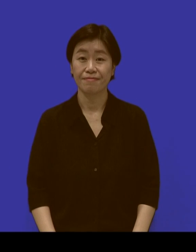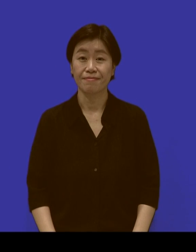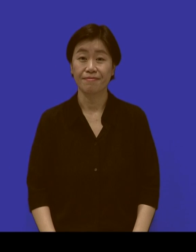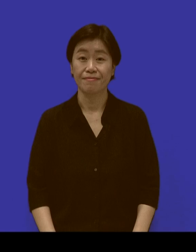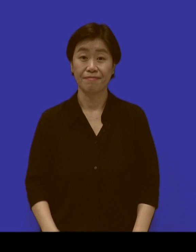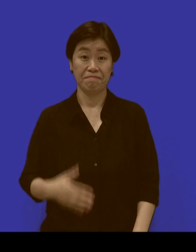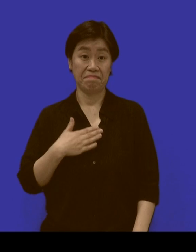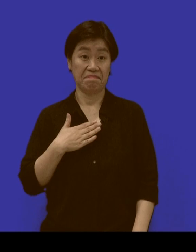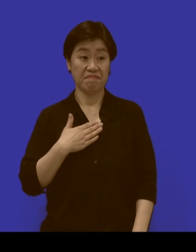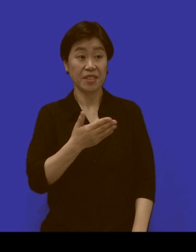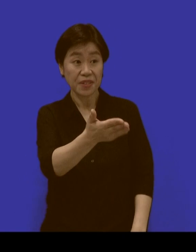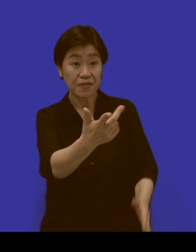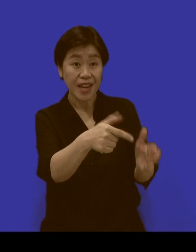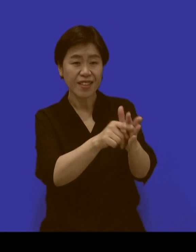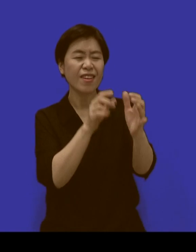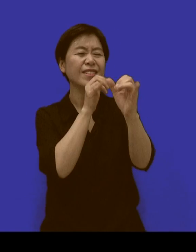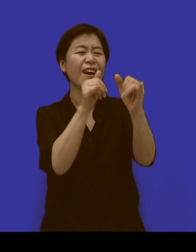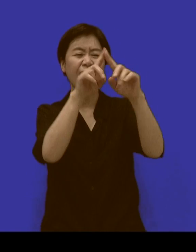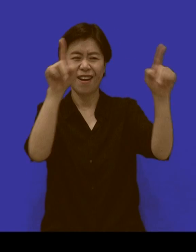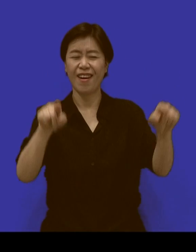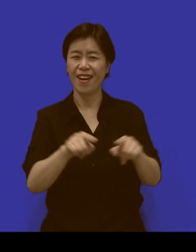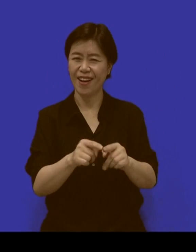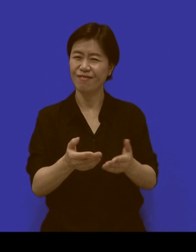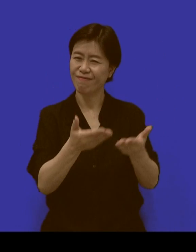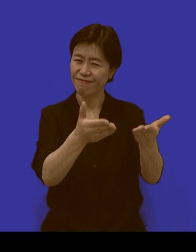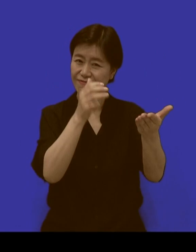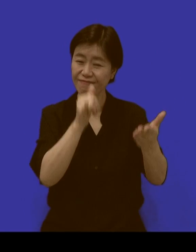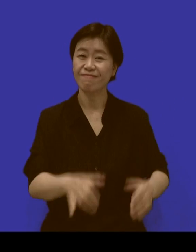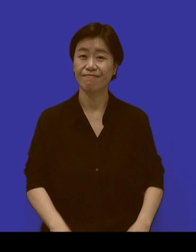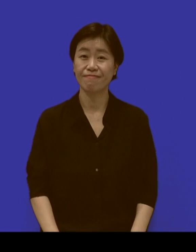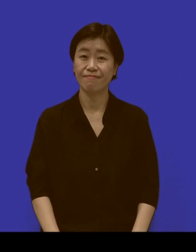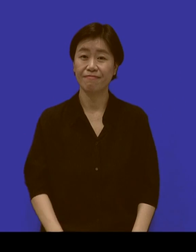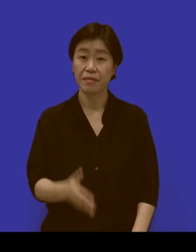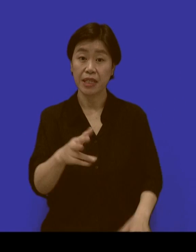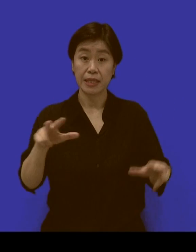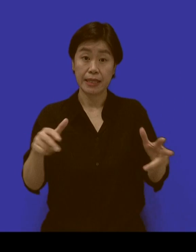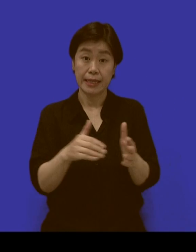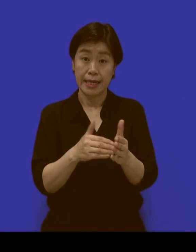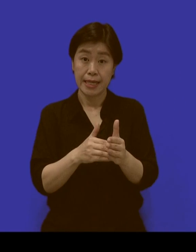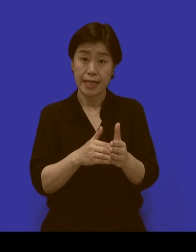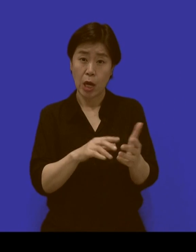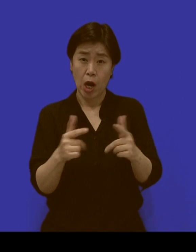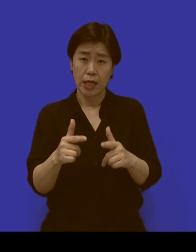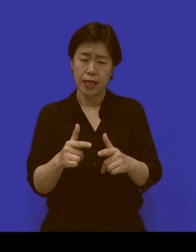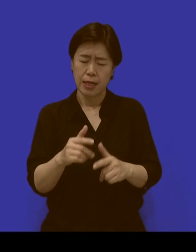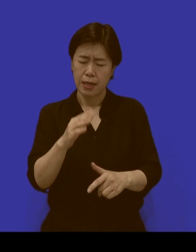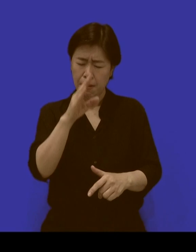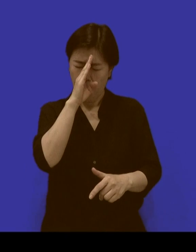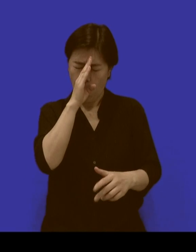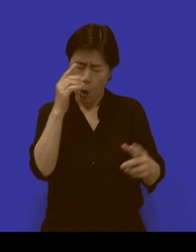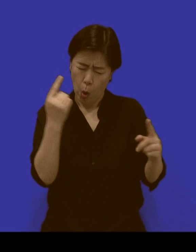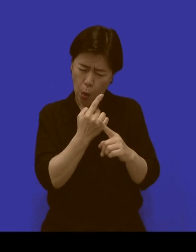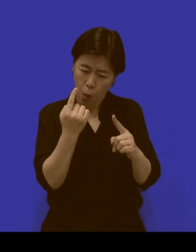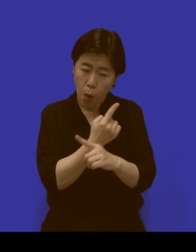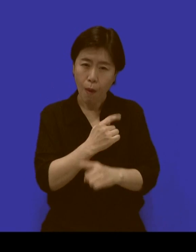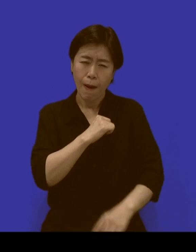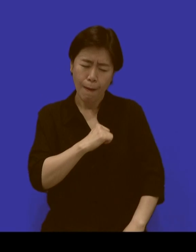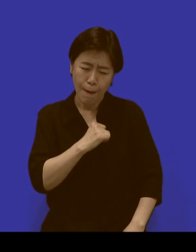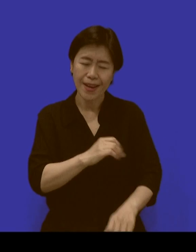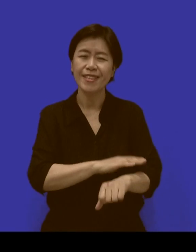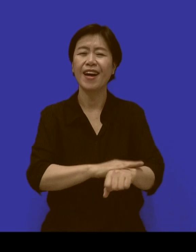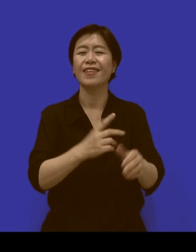We have an award for you. Oh, we are officially giving you the Happiness Award. Oh, yes, this is